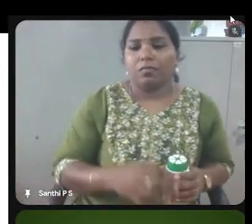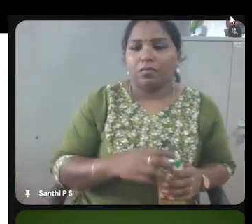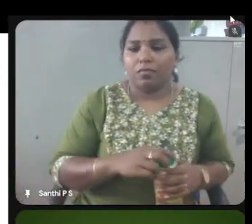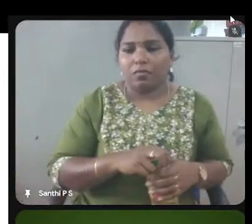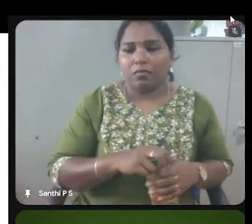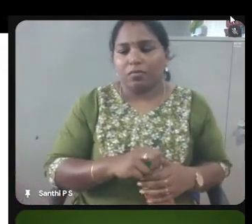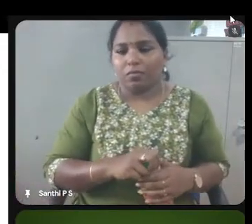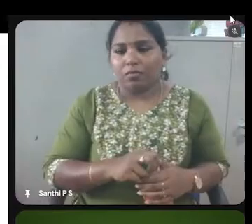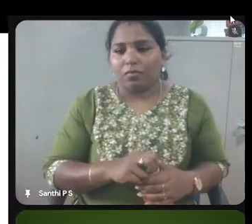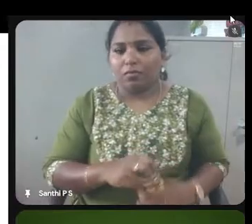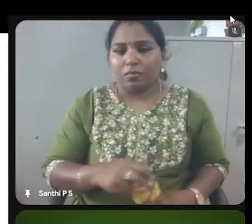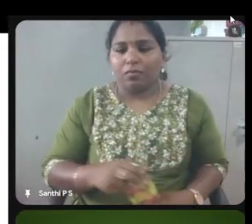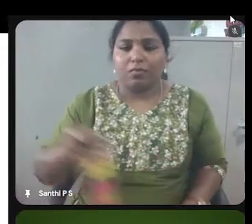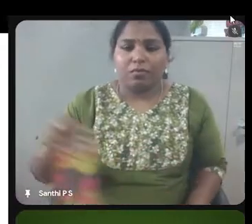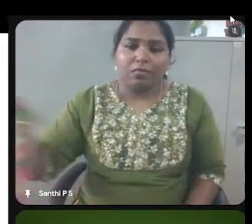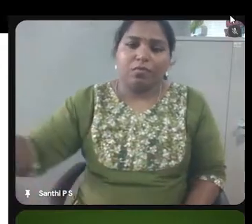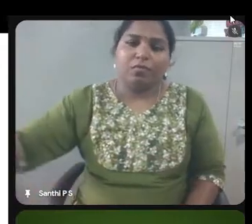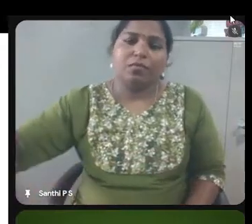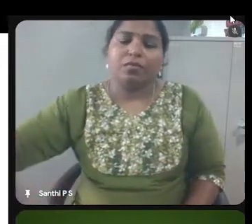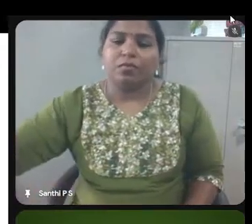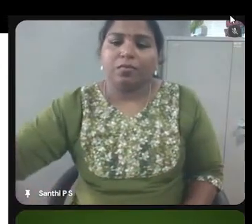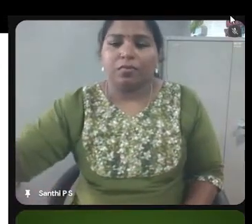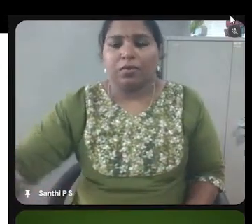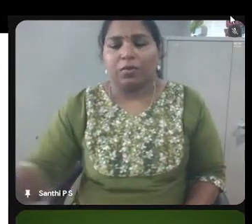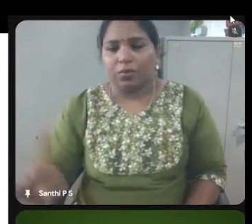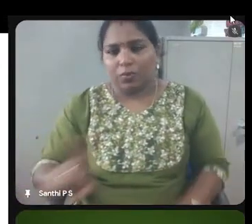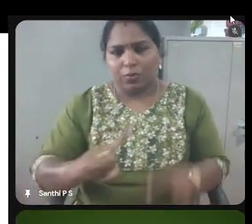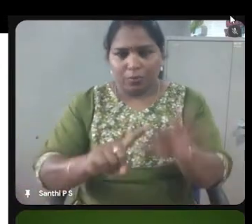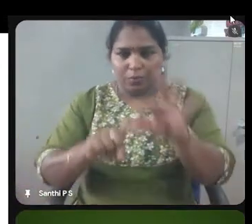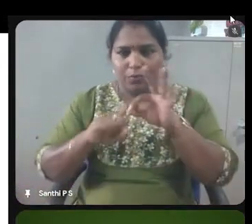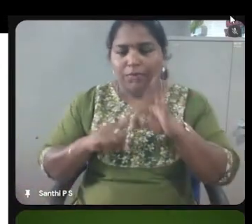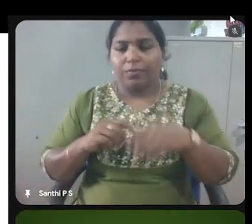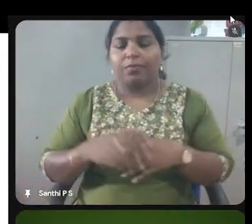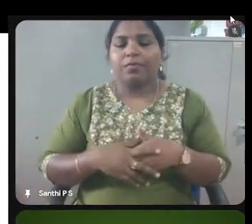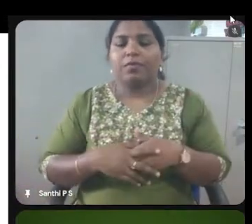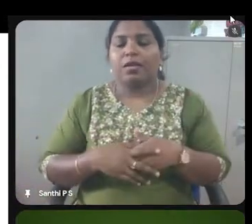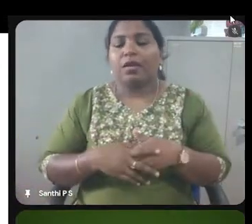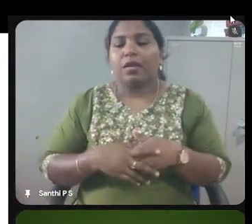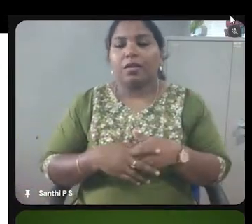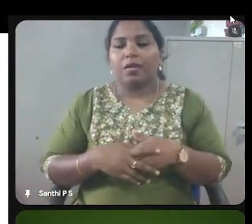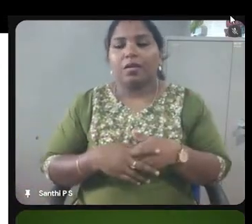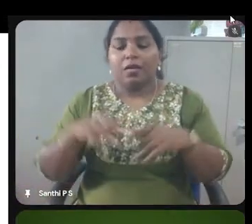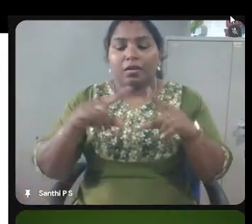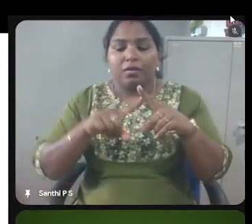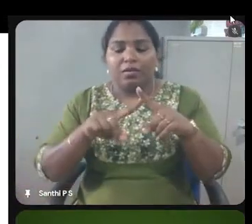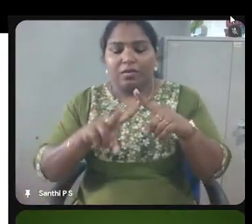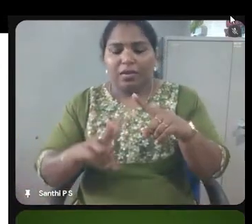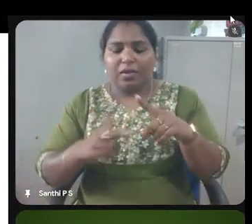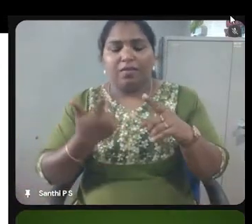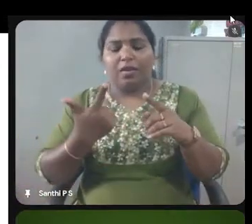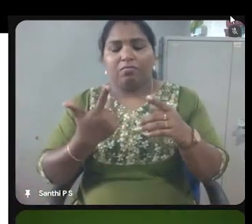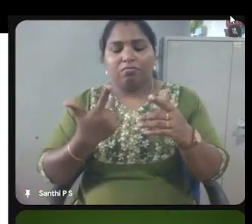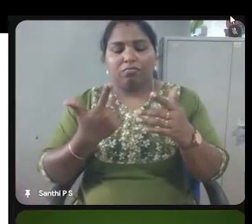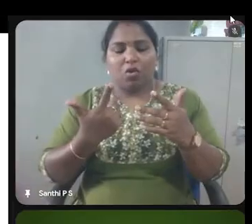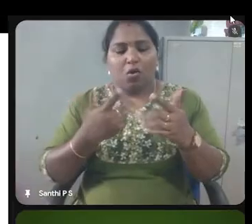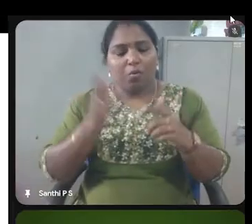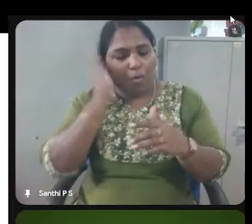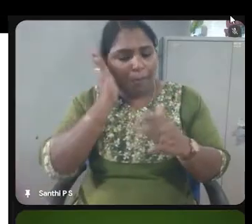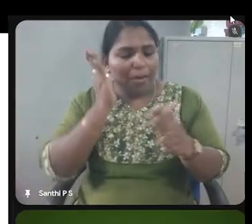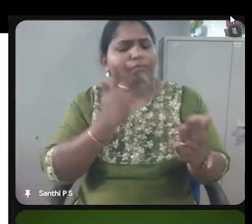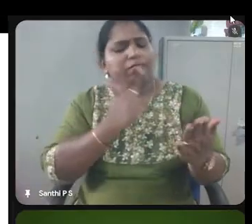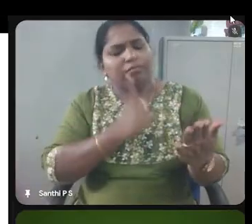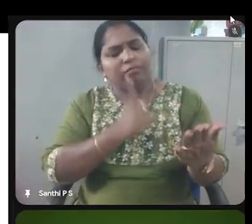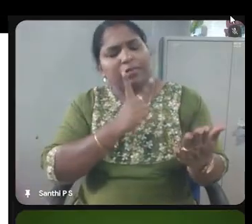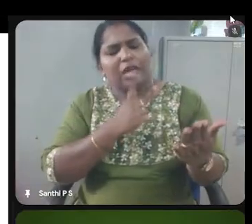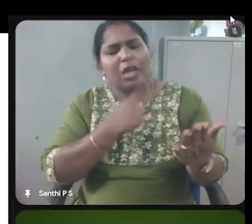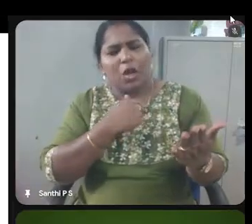മാം, ഒരു ചോദ്യം കൂടെ മാം. ചോദിച്ചോളൂ. നമ്മൾ ഈ സ്ക്രീൻ ടൈം കുറച്ച് കൊണ്ടുവരുന്നതാണോ, അല്ലെങ്കിൽ പെട്ടെന്നൊരു ദിവസം